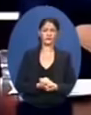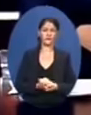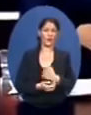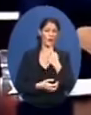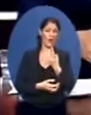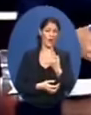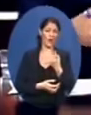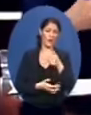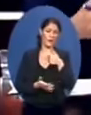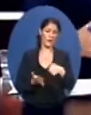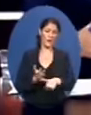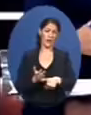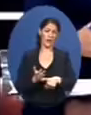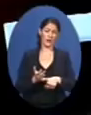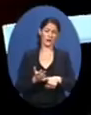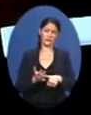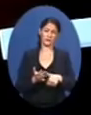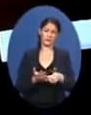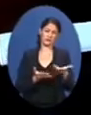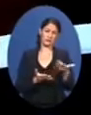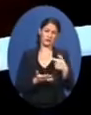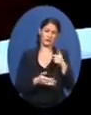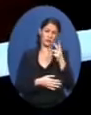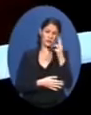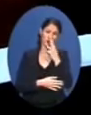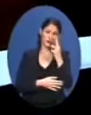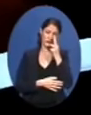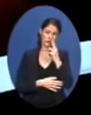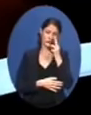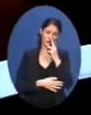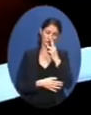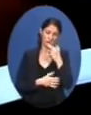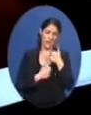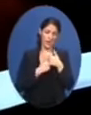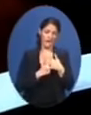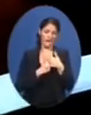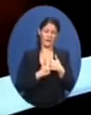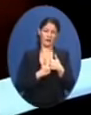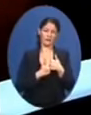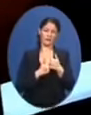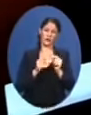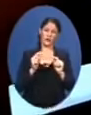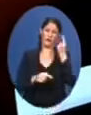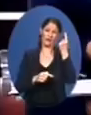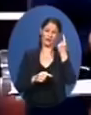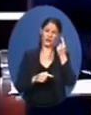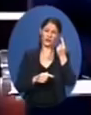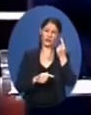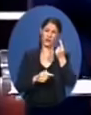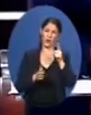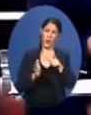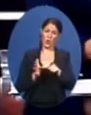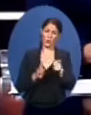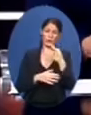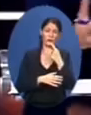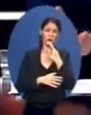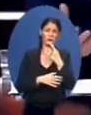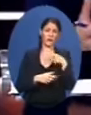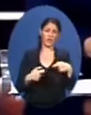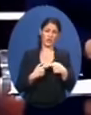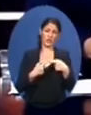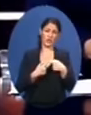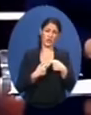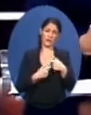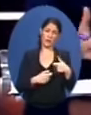הבנק העולמי, אנחנו מנסים להיאבק בתופעת הטכנולוגיה, כלומר, מבחינת המעסיק, אם הפריון של העובד שלו לא עולה, הוא